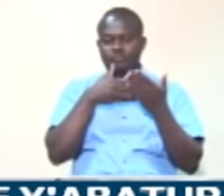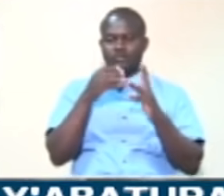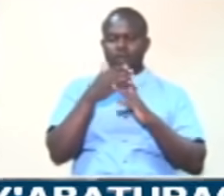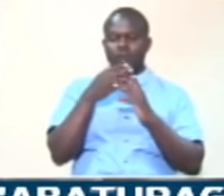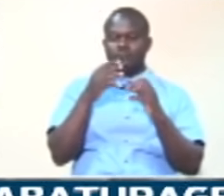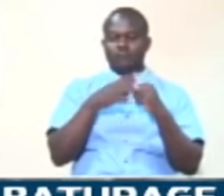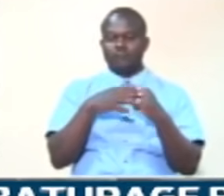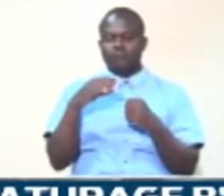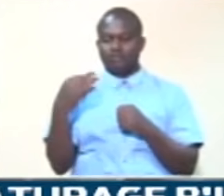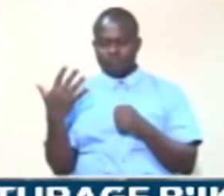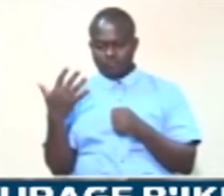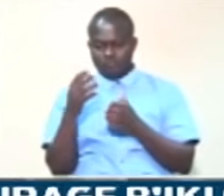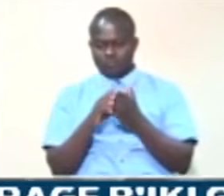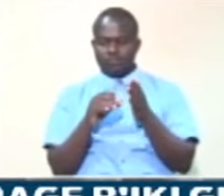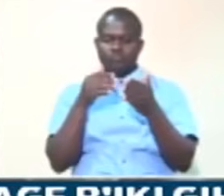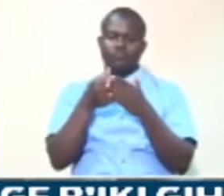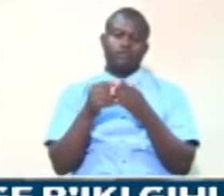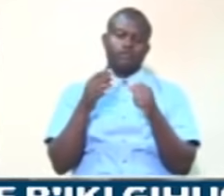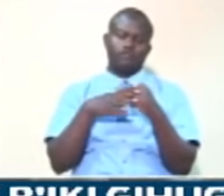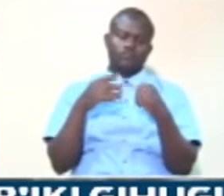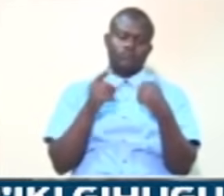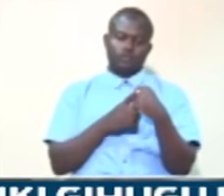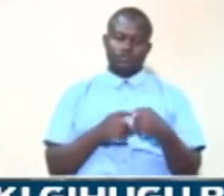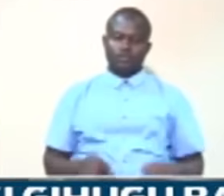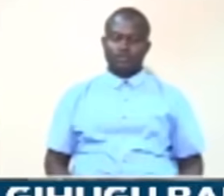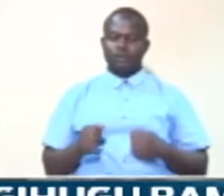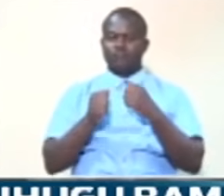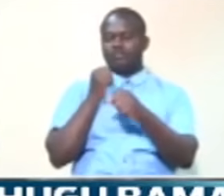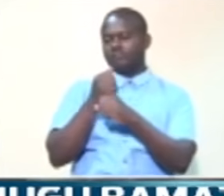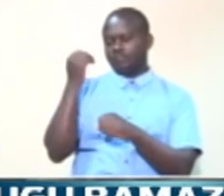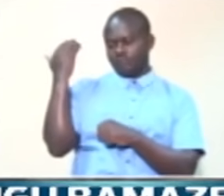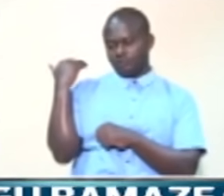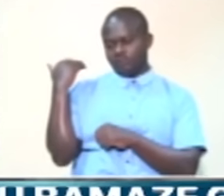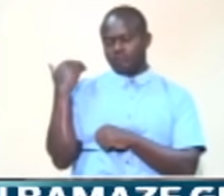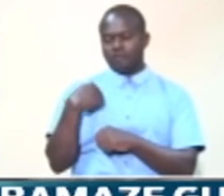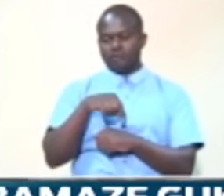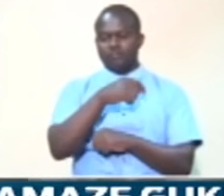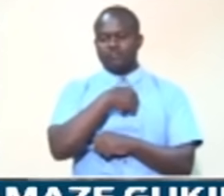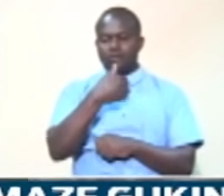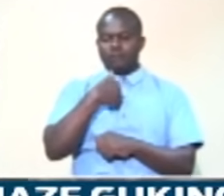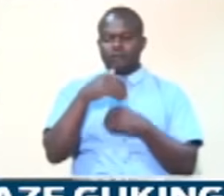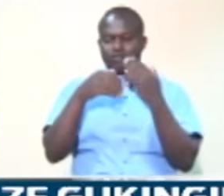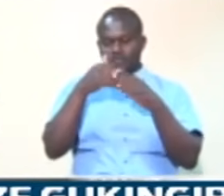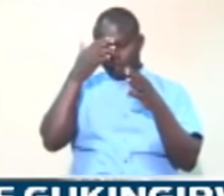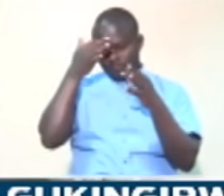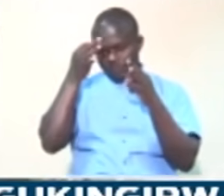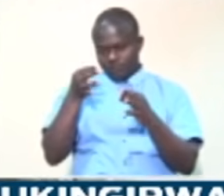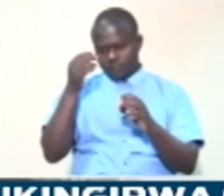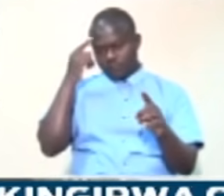ya 95 n'igice na 96 umwaka ushize twari dufite ingamba zo kubona